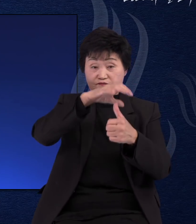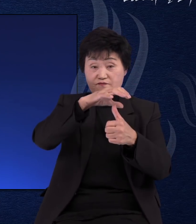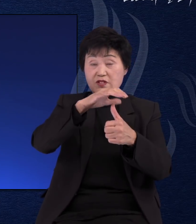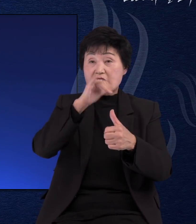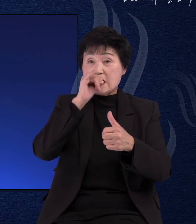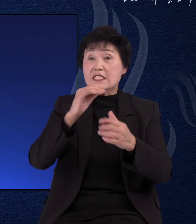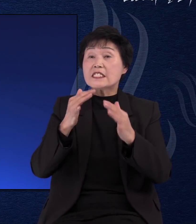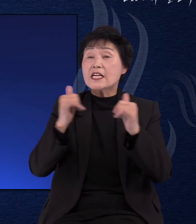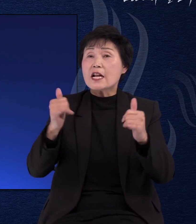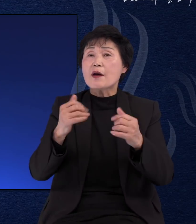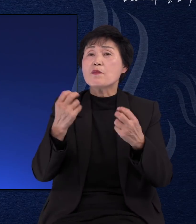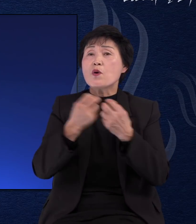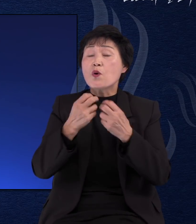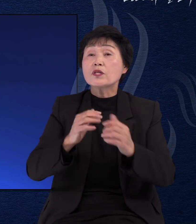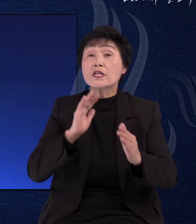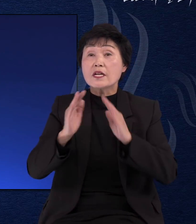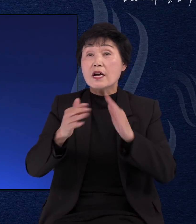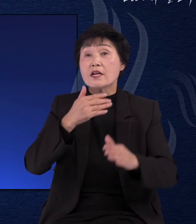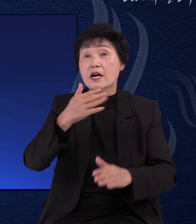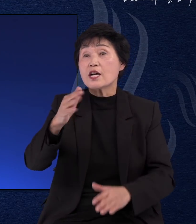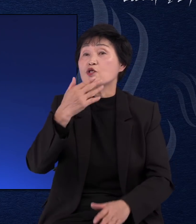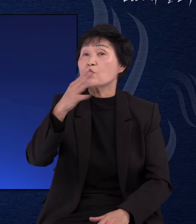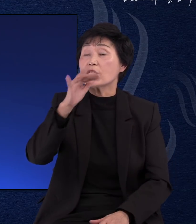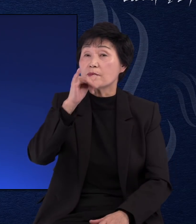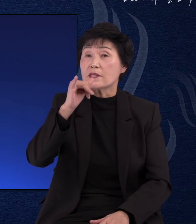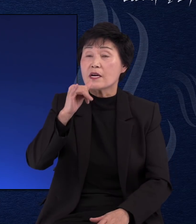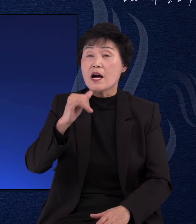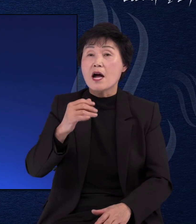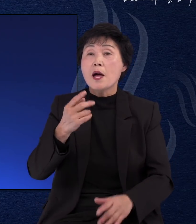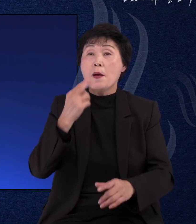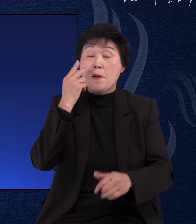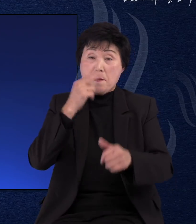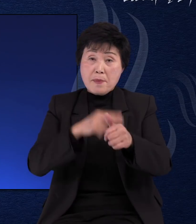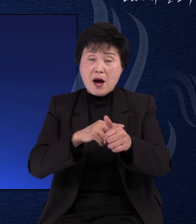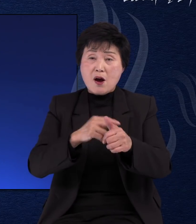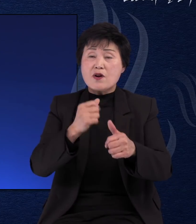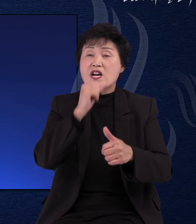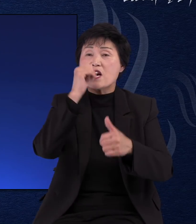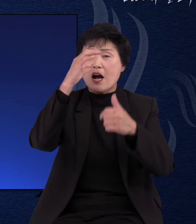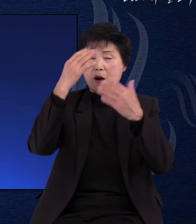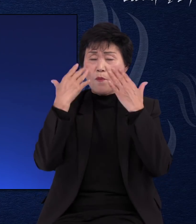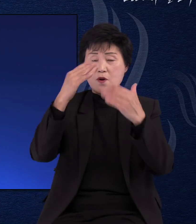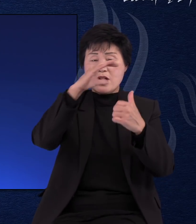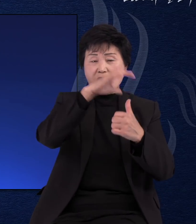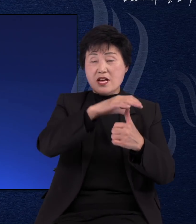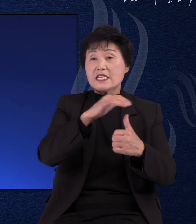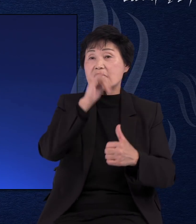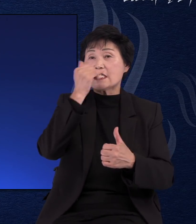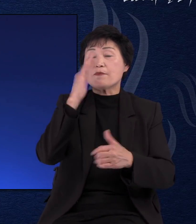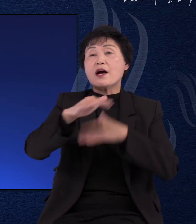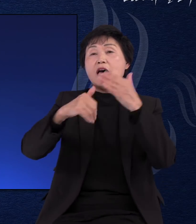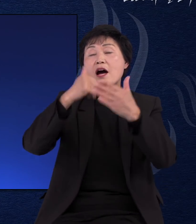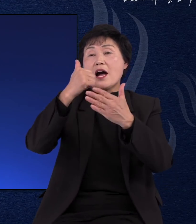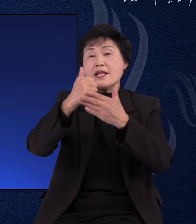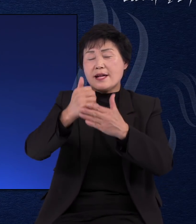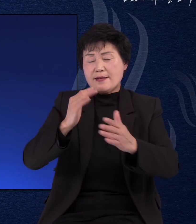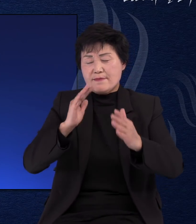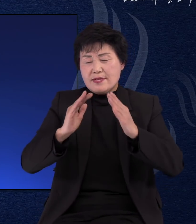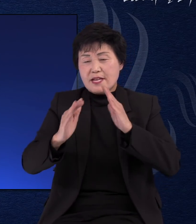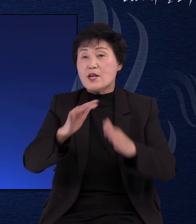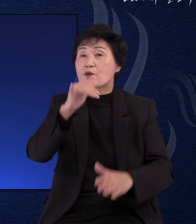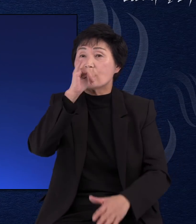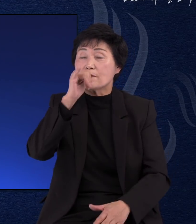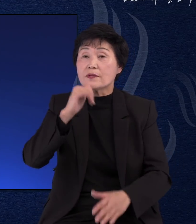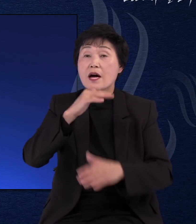안에 하나님이 달리고 계셨던 것입니다. 하나님이 그 사명은 달리고 계시는 것입니다. 디모데후서 2장 9절에 하나님의 말씀은 매이지